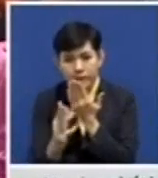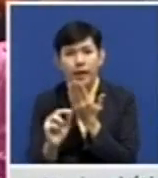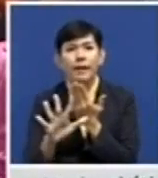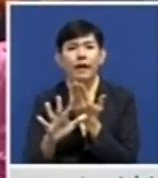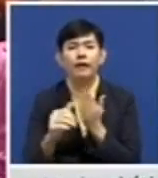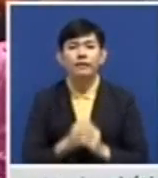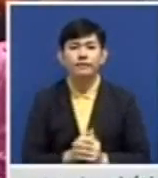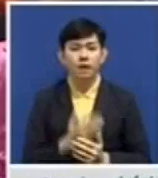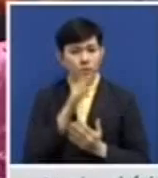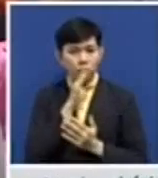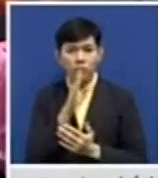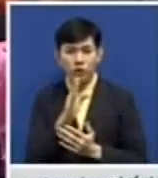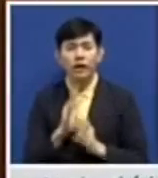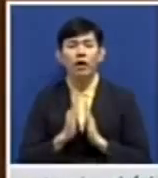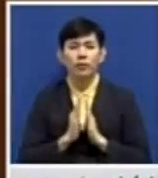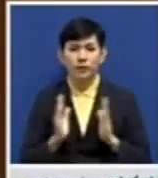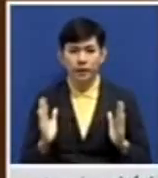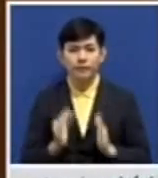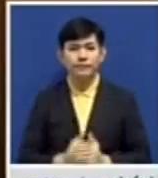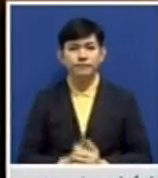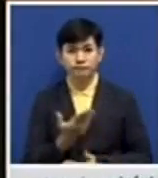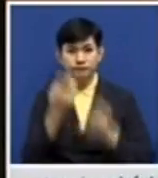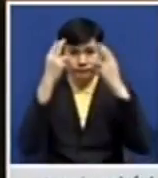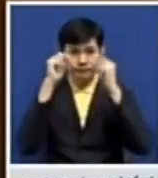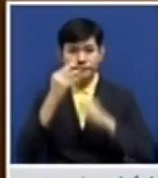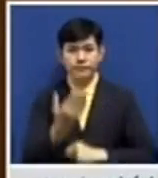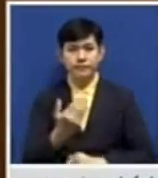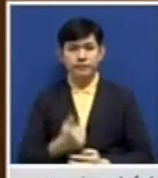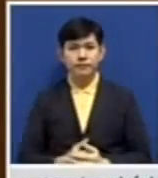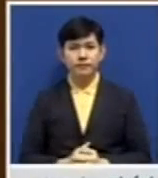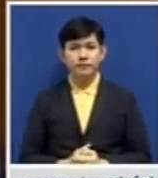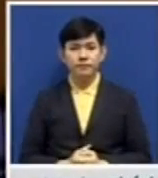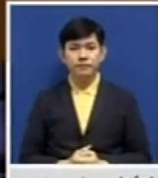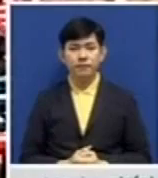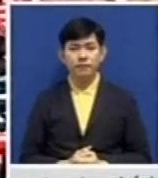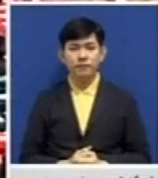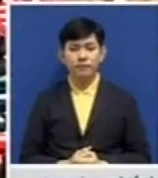นาดีครับกราบขอบคุณครับ ครับขอบคุณครับเชิญท่านเอวครับ